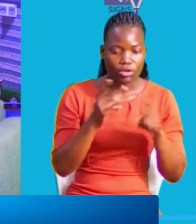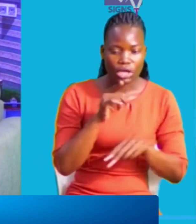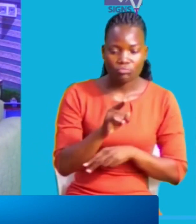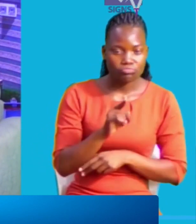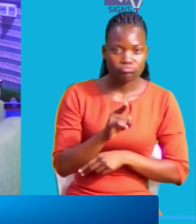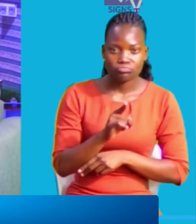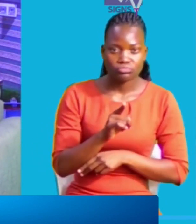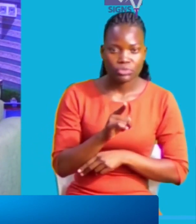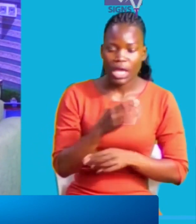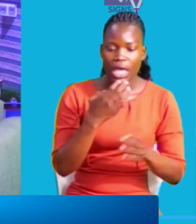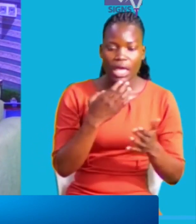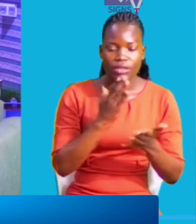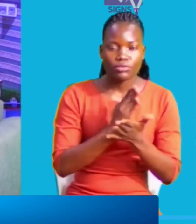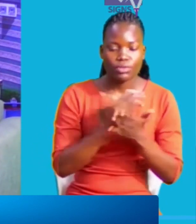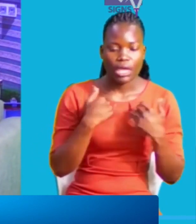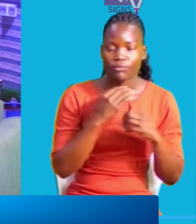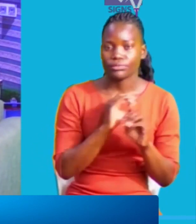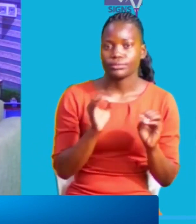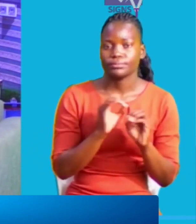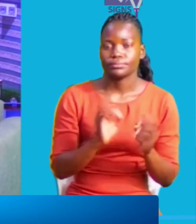hakuna ukweli iko hapa. Yeah.